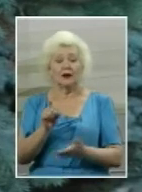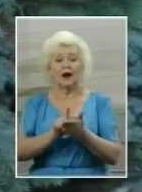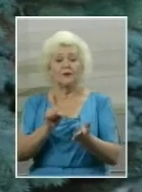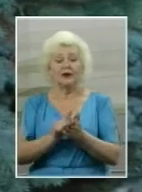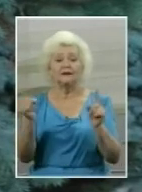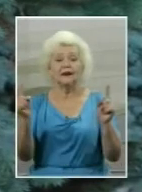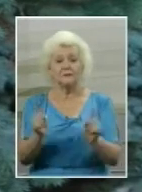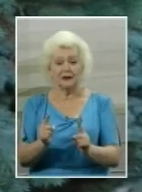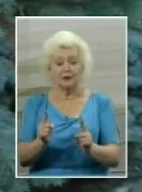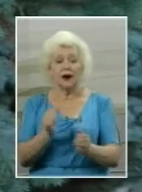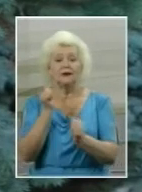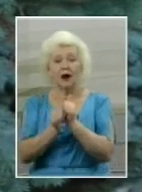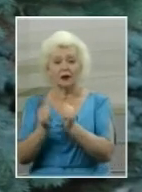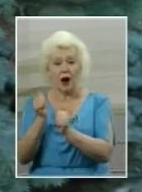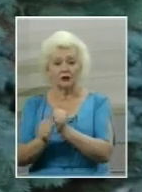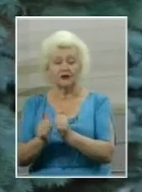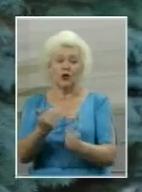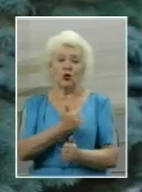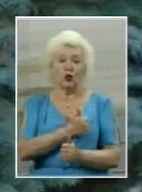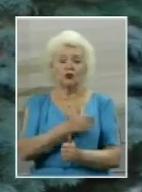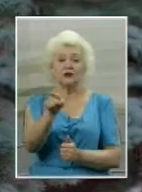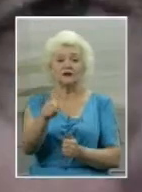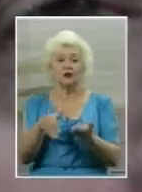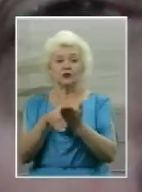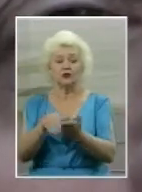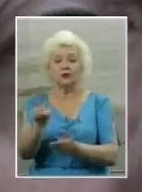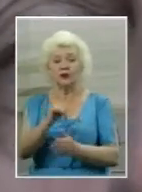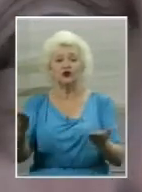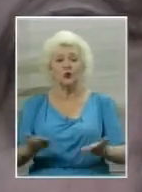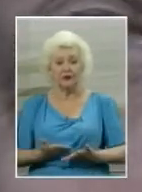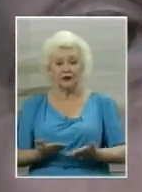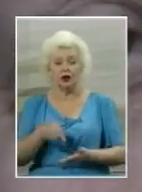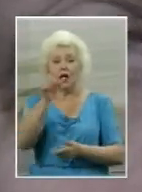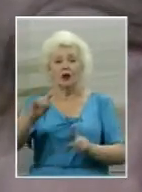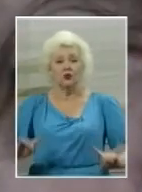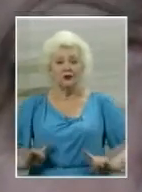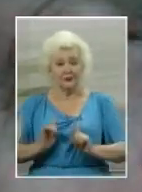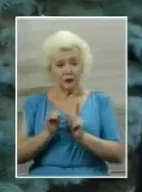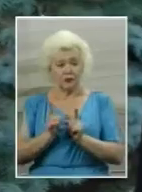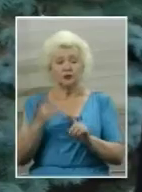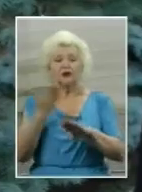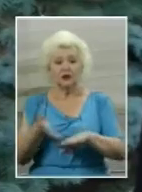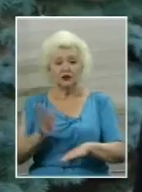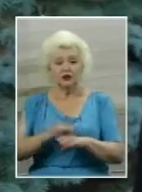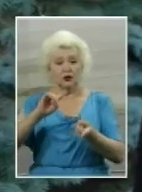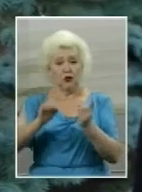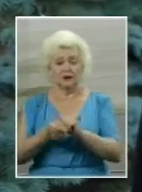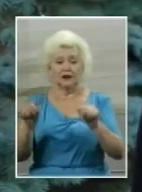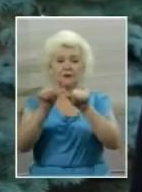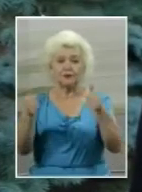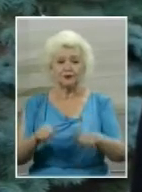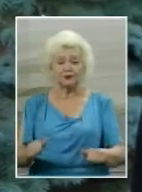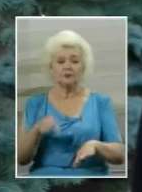пенсія мінімальна, і кожен хоче цієї субсидії, щоб вижити. Люди возмущені, тяжело стало